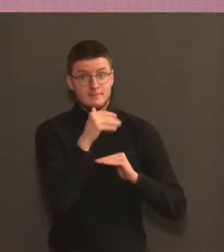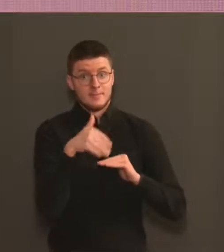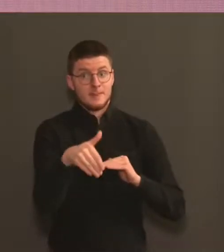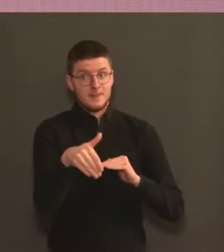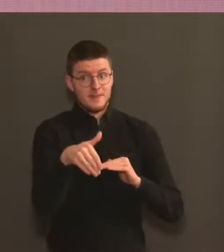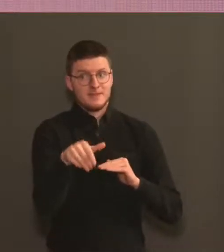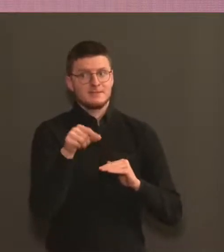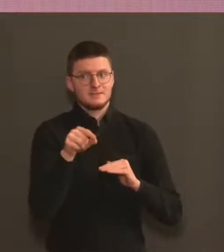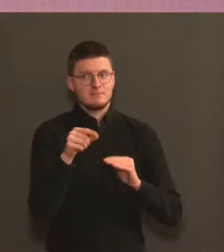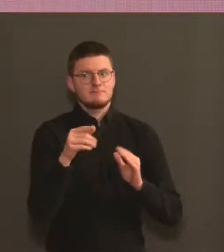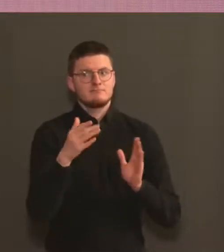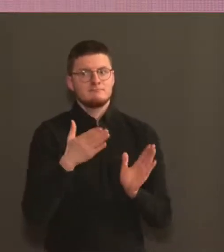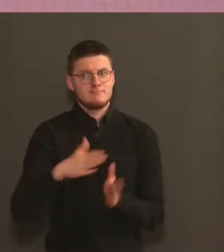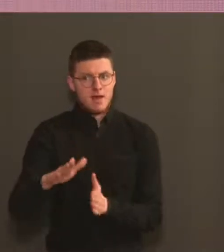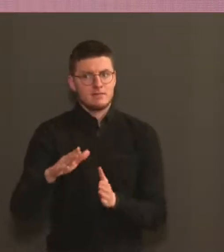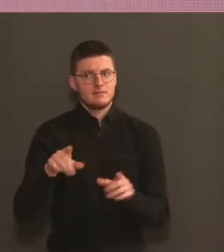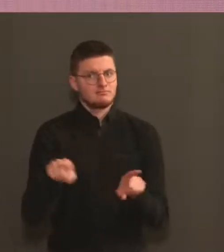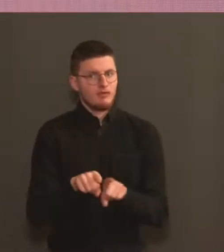moeten kunnen gaan houden.